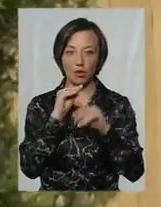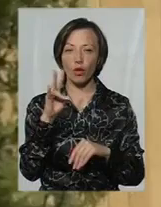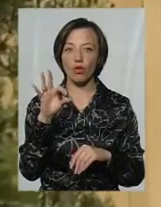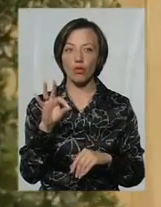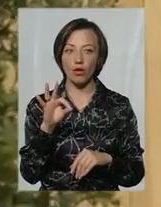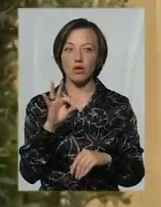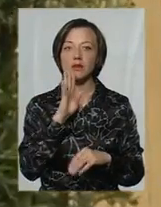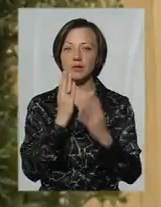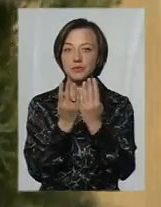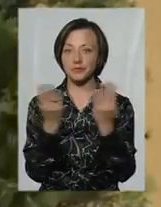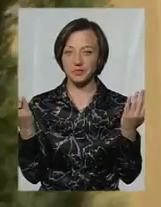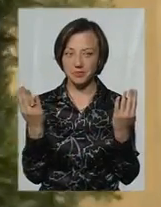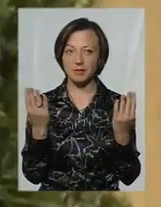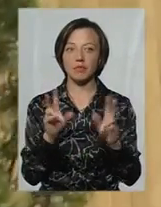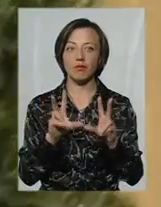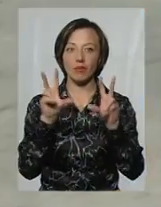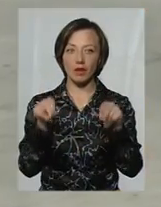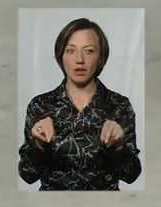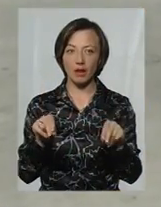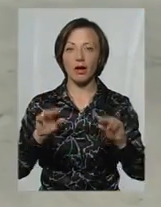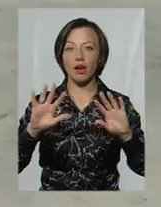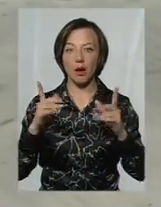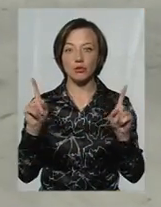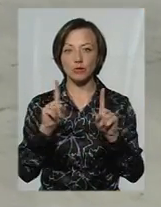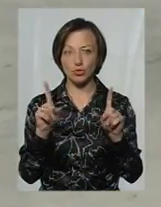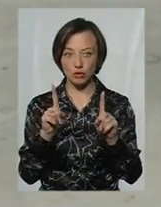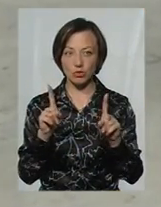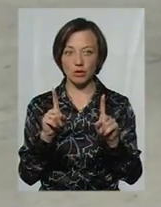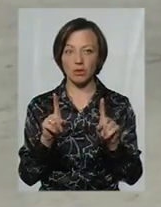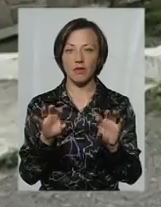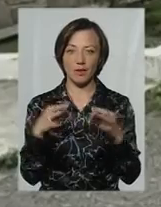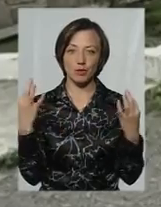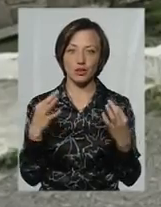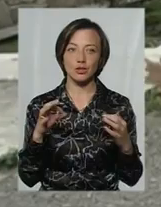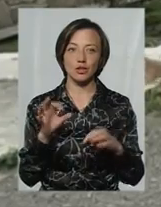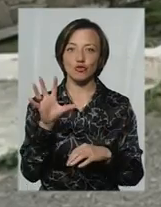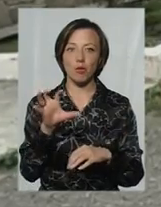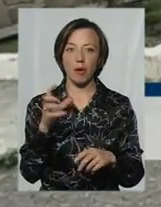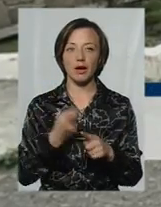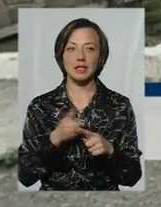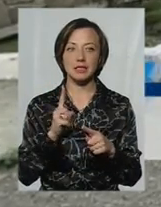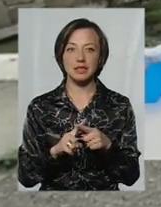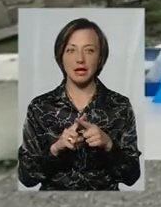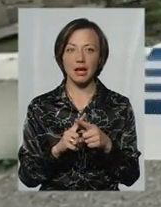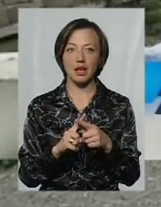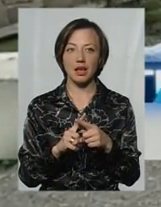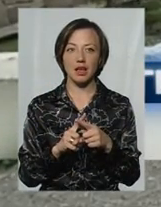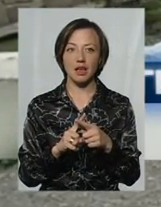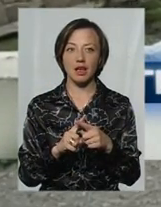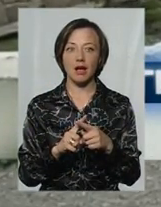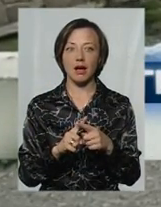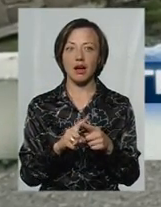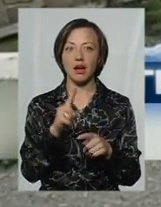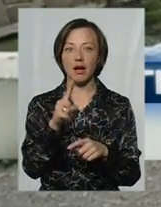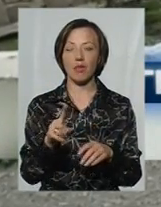пані з-за паркану його будинку пообіцяла, раптом що випустить до нас собаку. А це маєток попереднього голови